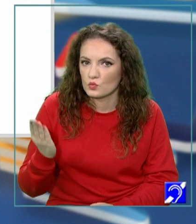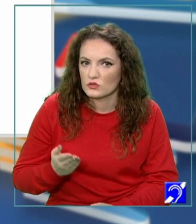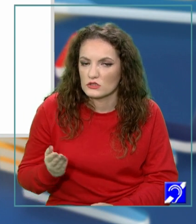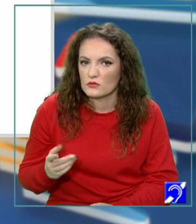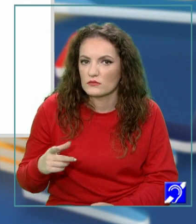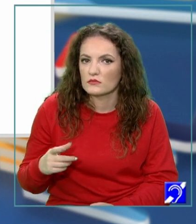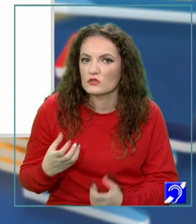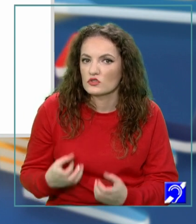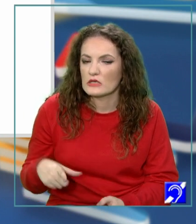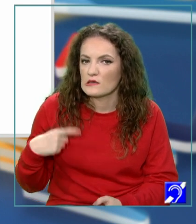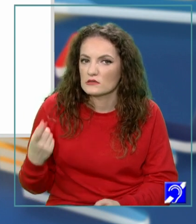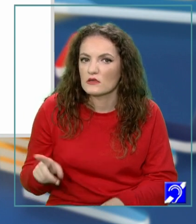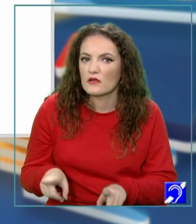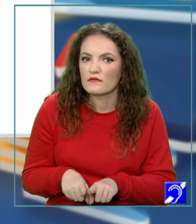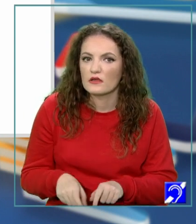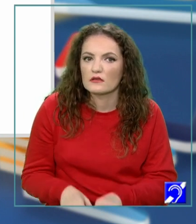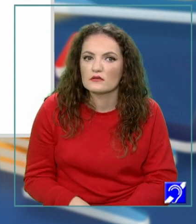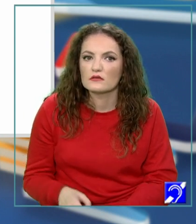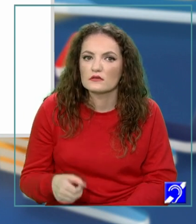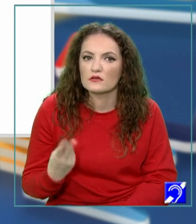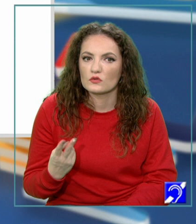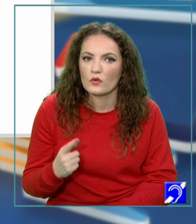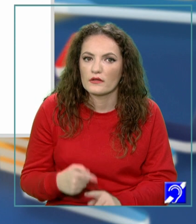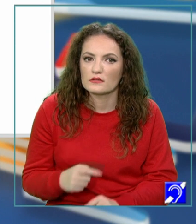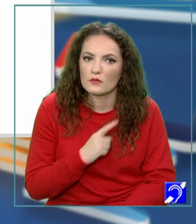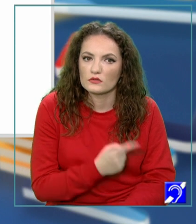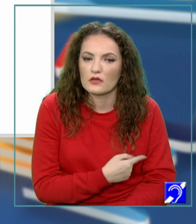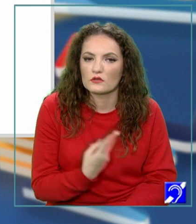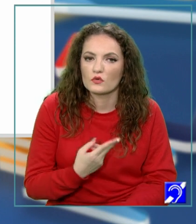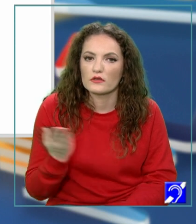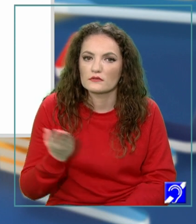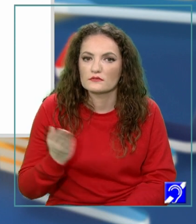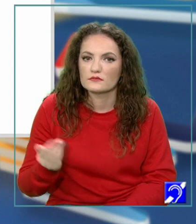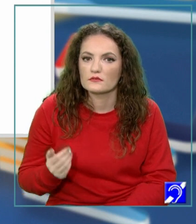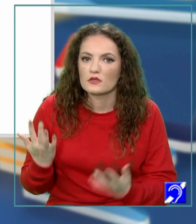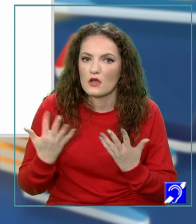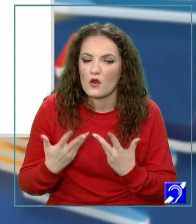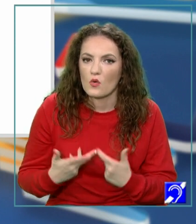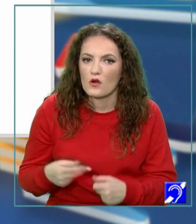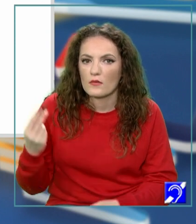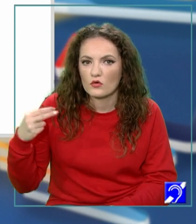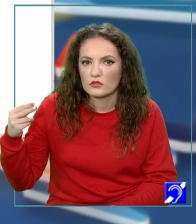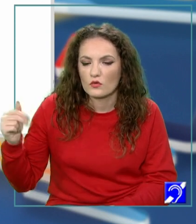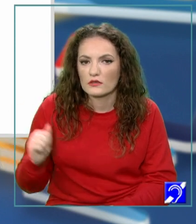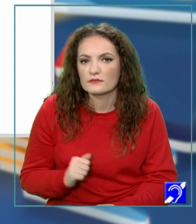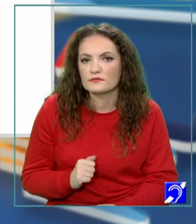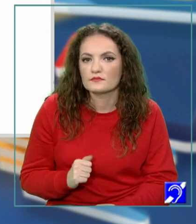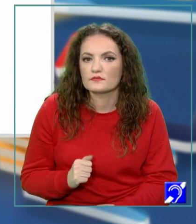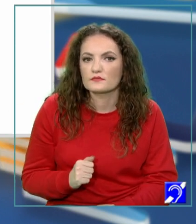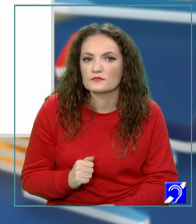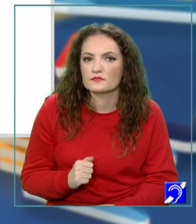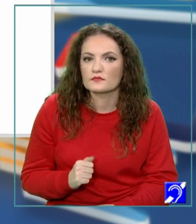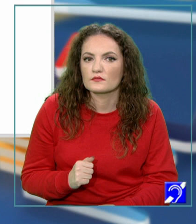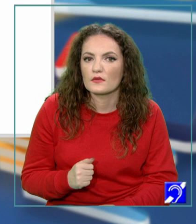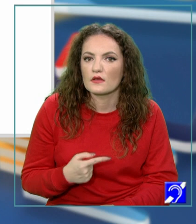asemenea dacă am de redus și obțin că 2x pătrat se reduce cu minus 2x pătrat și calculez mai departe. Minus 3x cu minus x fac